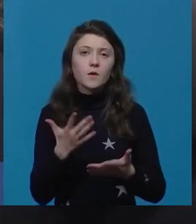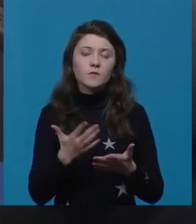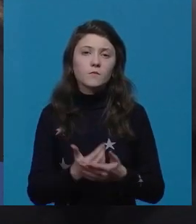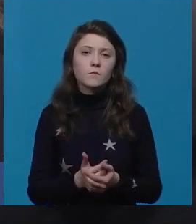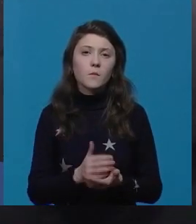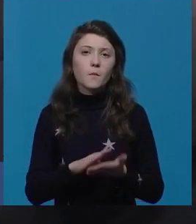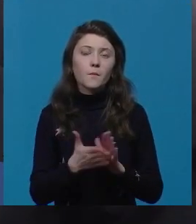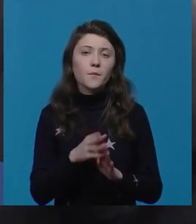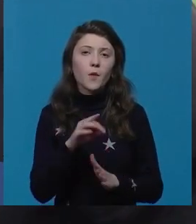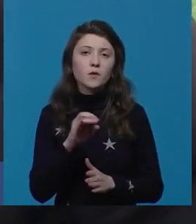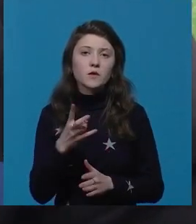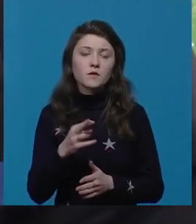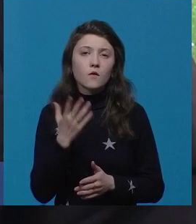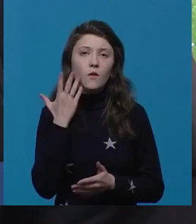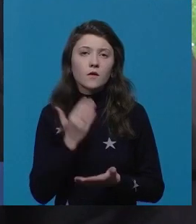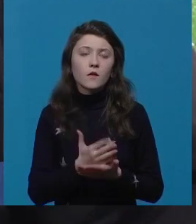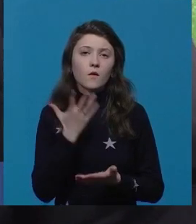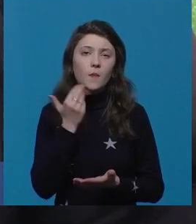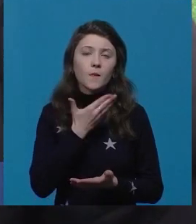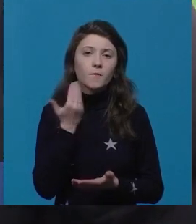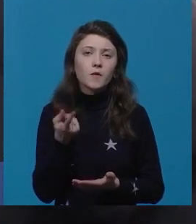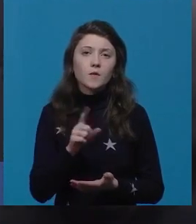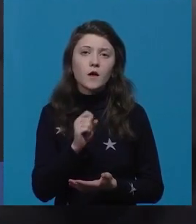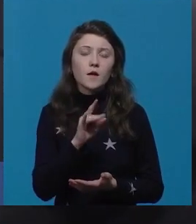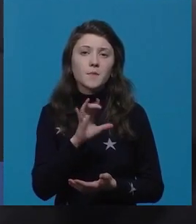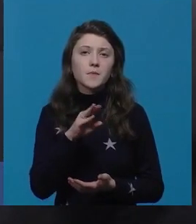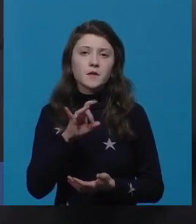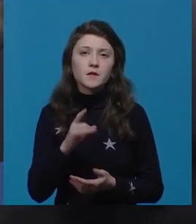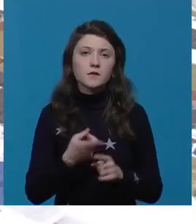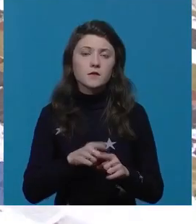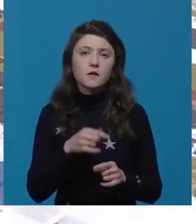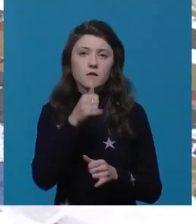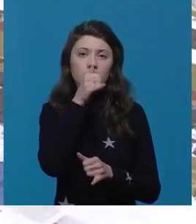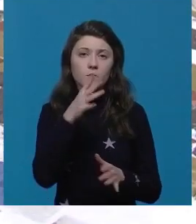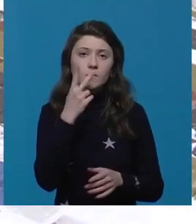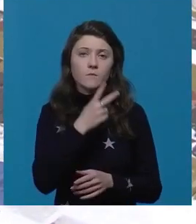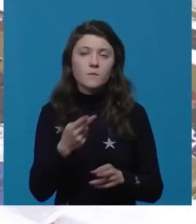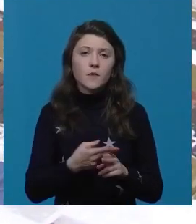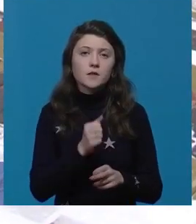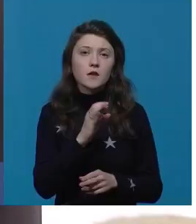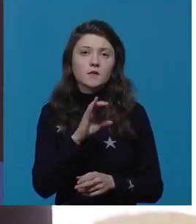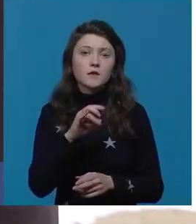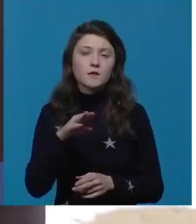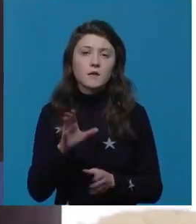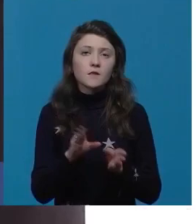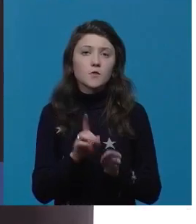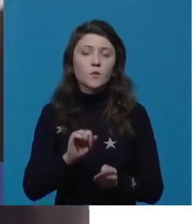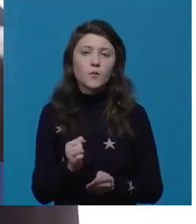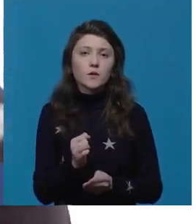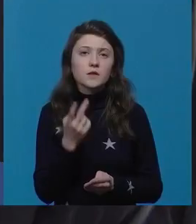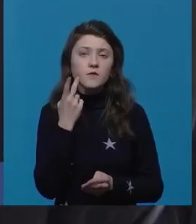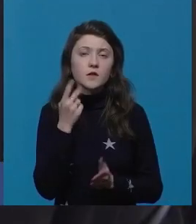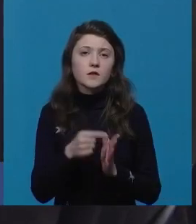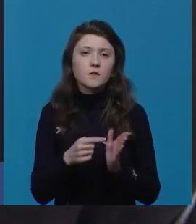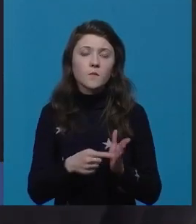коли є положення, коли немає положення, тому що арбітр це не зможе фіксувати без асистента. Із подругою Ольгою Марія завжди ділиться